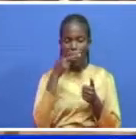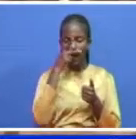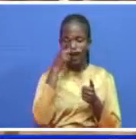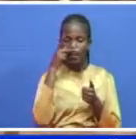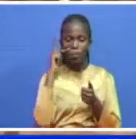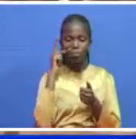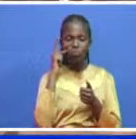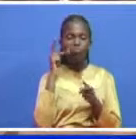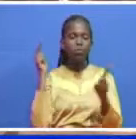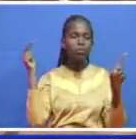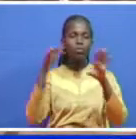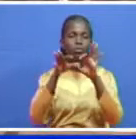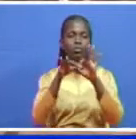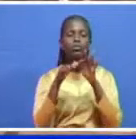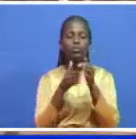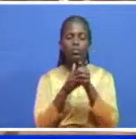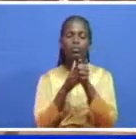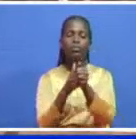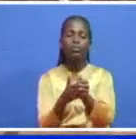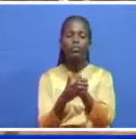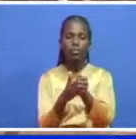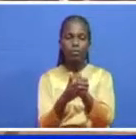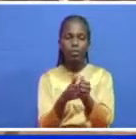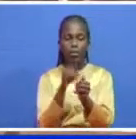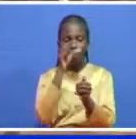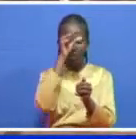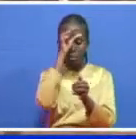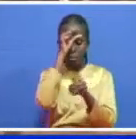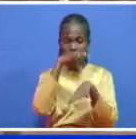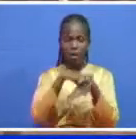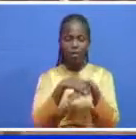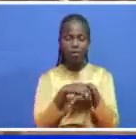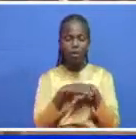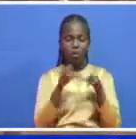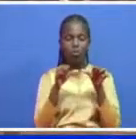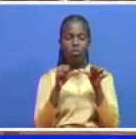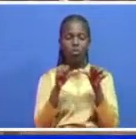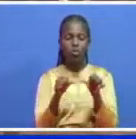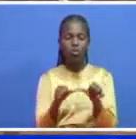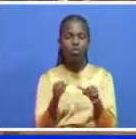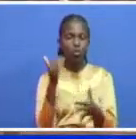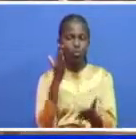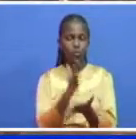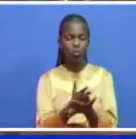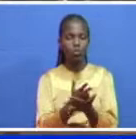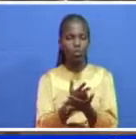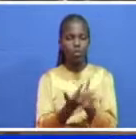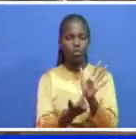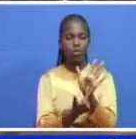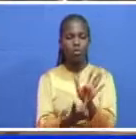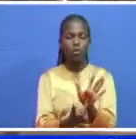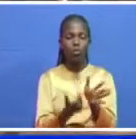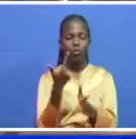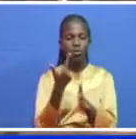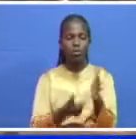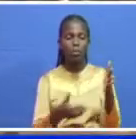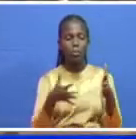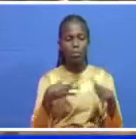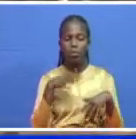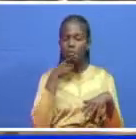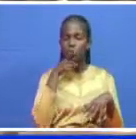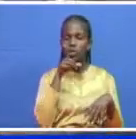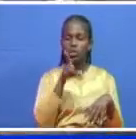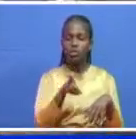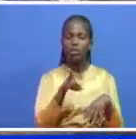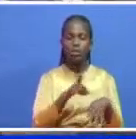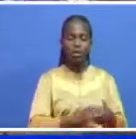cha Azimio. Akwa atipendera toze serikali ino tuendezi na mpe. Nundu wawo, ninuona nisekana andumake, mehitina